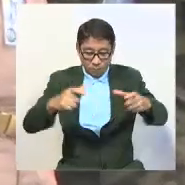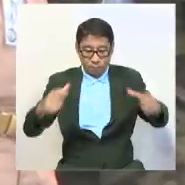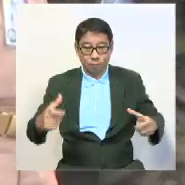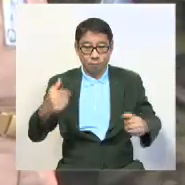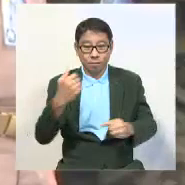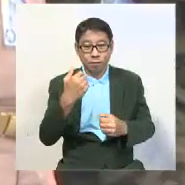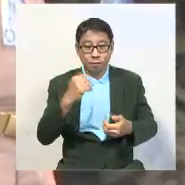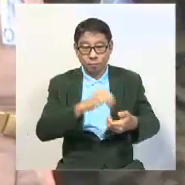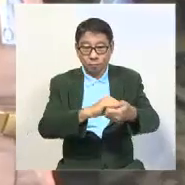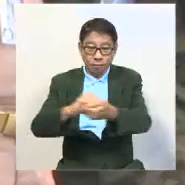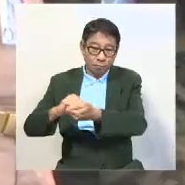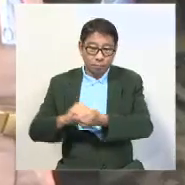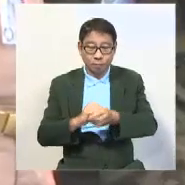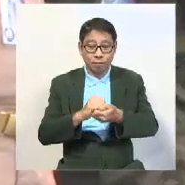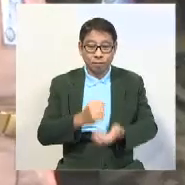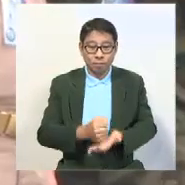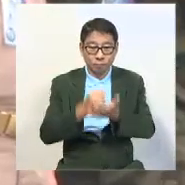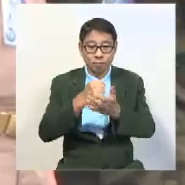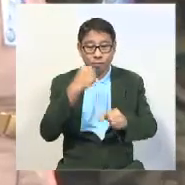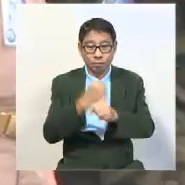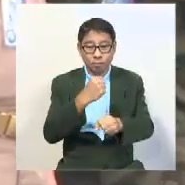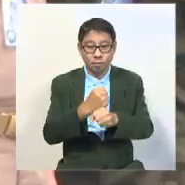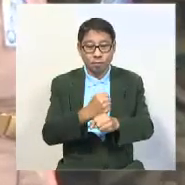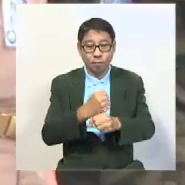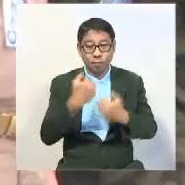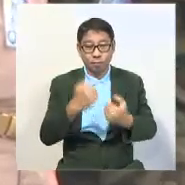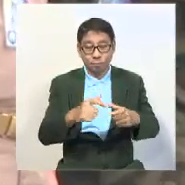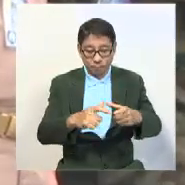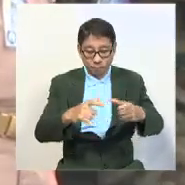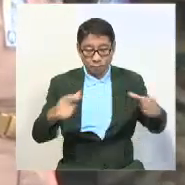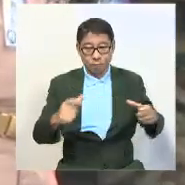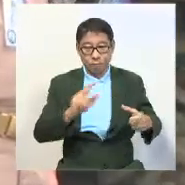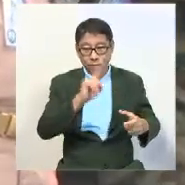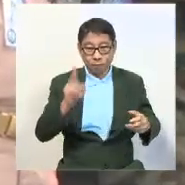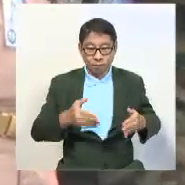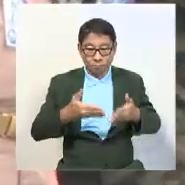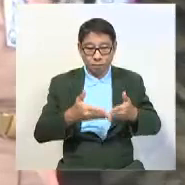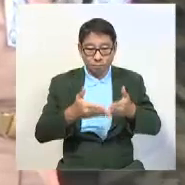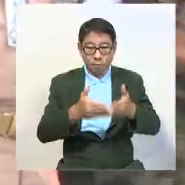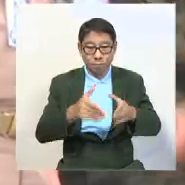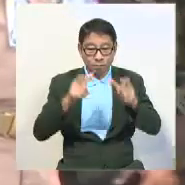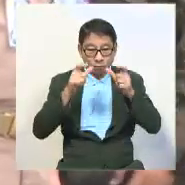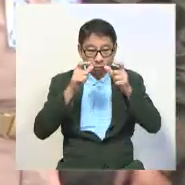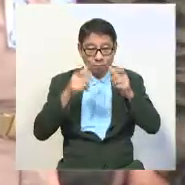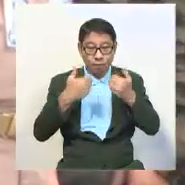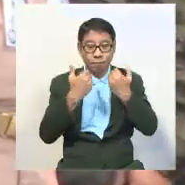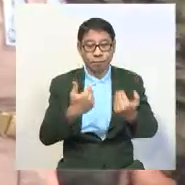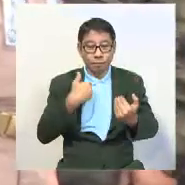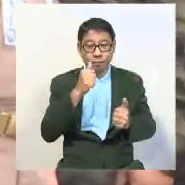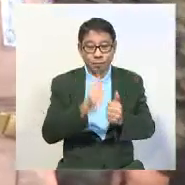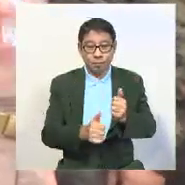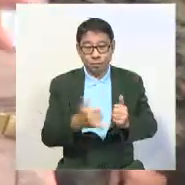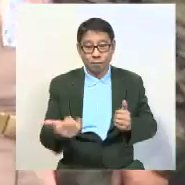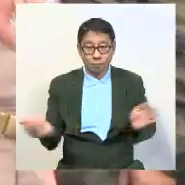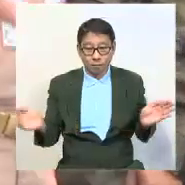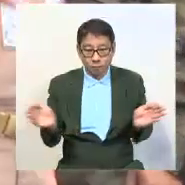เมื่อใดก็ตามที่จะมีการบูรณาการกันหรือการบรรเทาวิบัติขนาดใหญ่ก็จะเป็นต้องใช้เรือขนาดใหญ่ใช้มาแบบนี้แต่ทุกส่วนเนี่ยมันสามารถที่